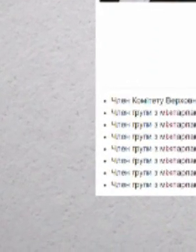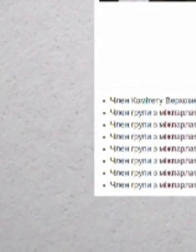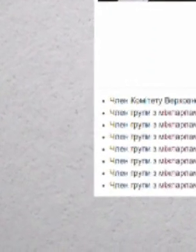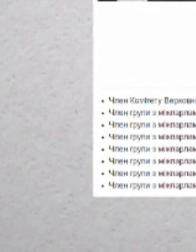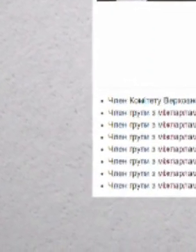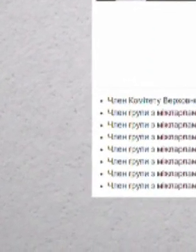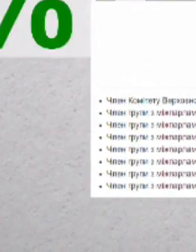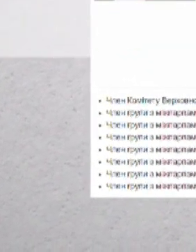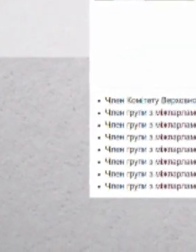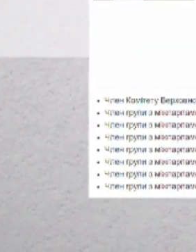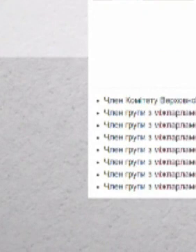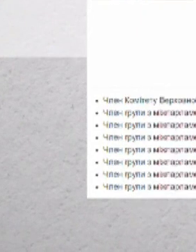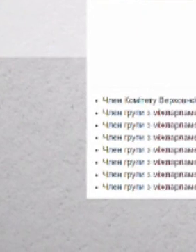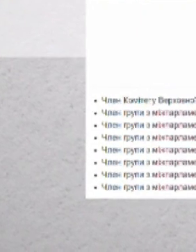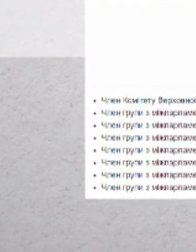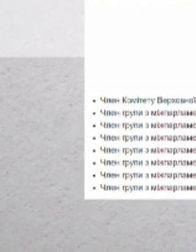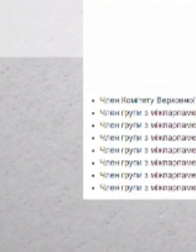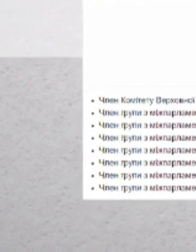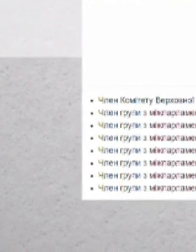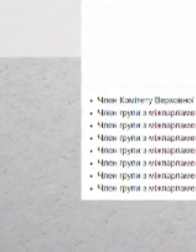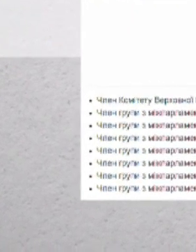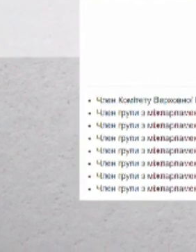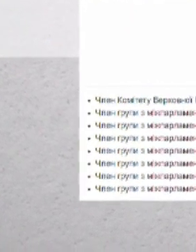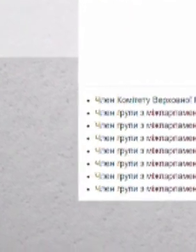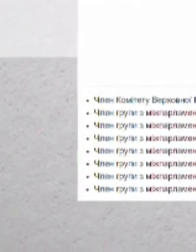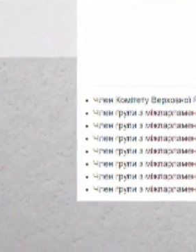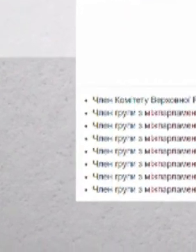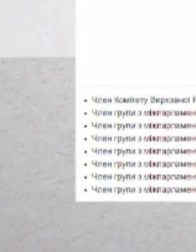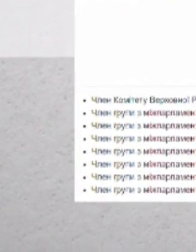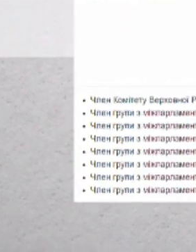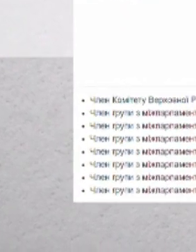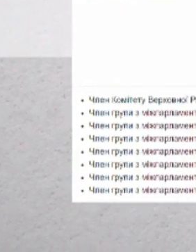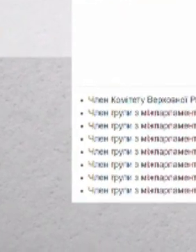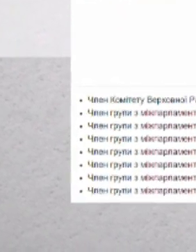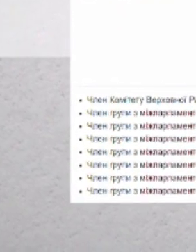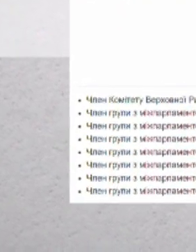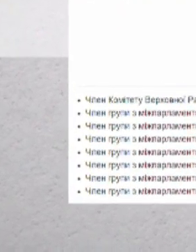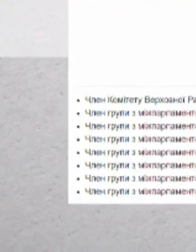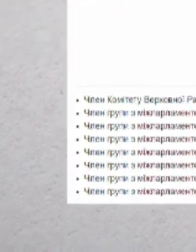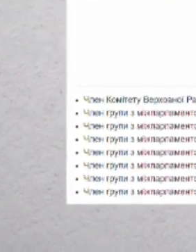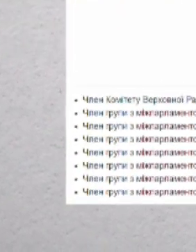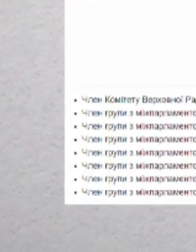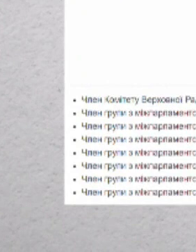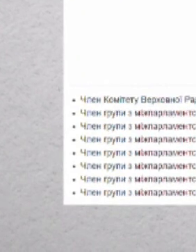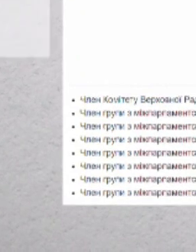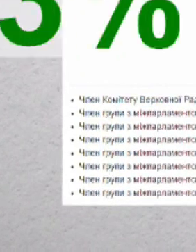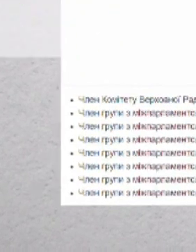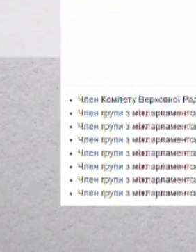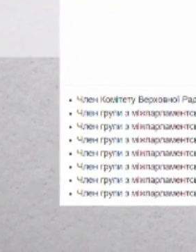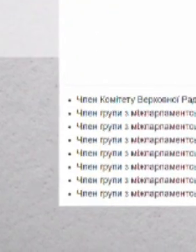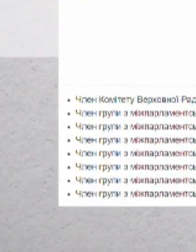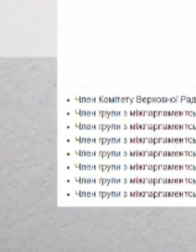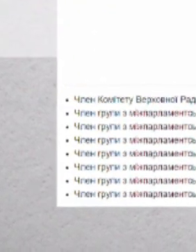Віктор Бондар був присутнім на 88% пленарних засідань, це за даними електронної реєстрації, а за даними письмової